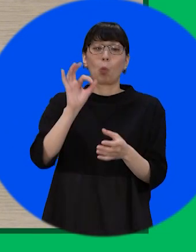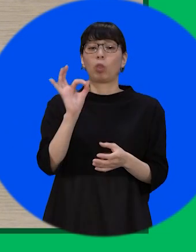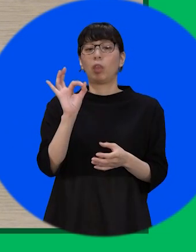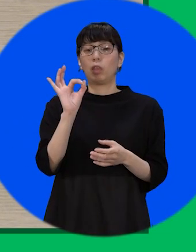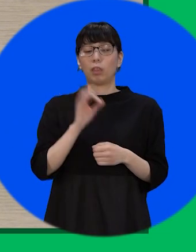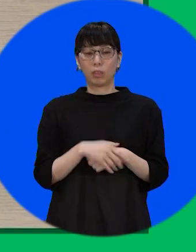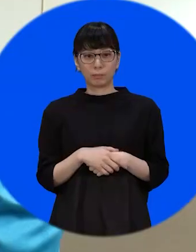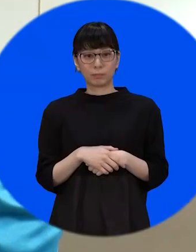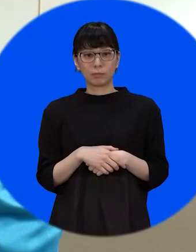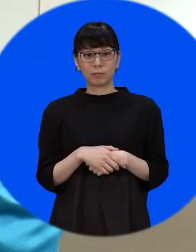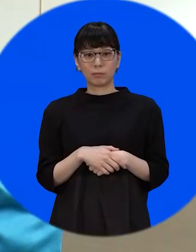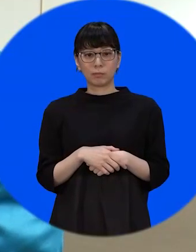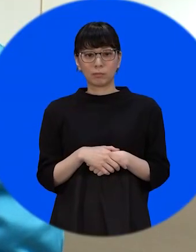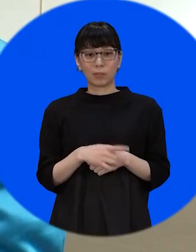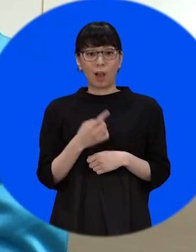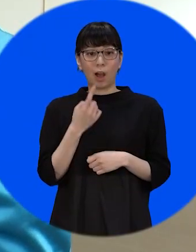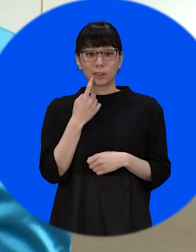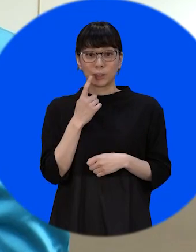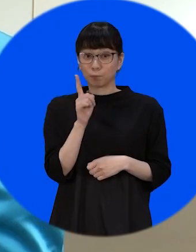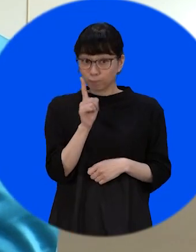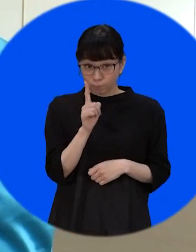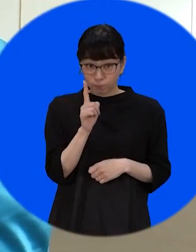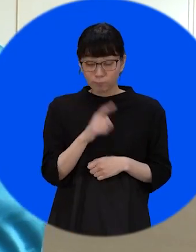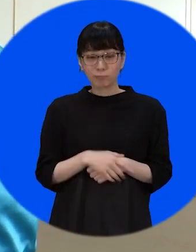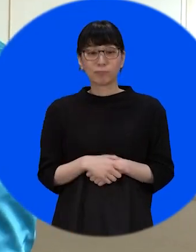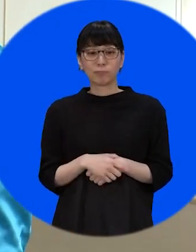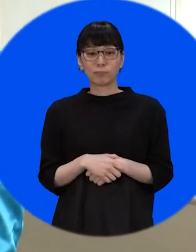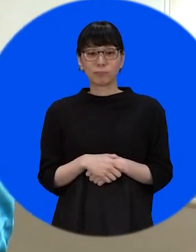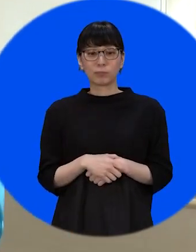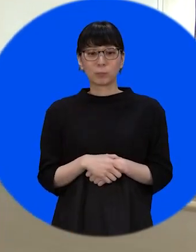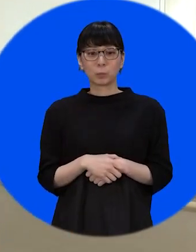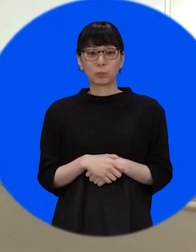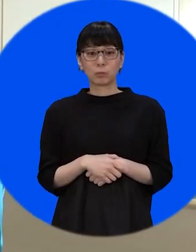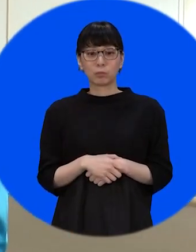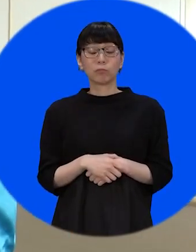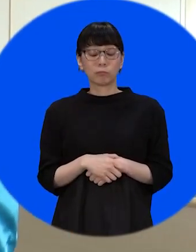です。さてお味の方は？